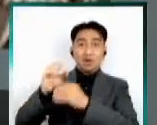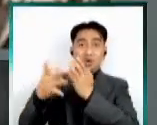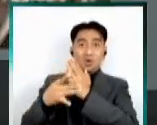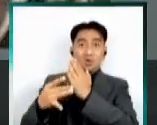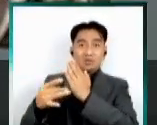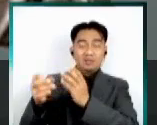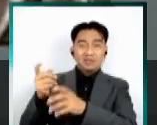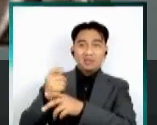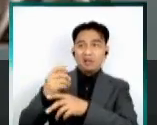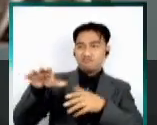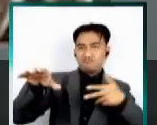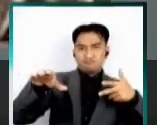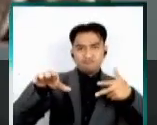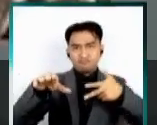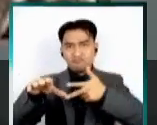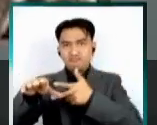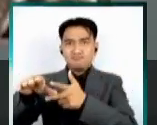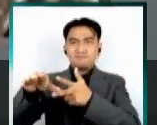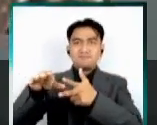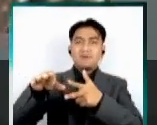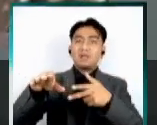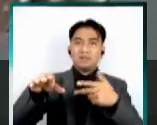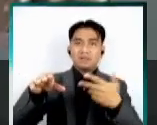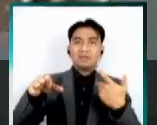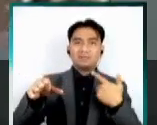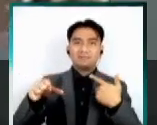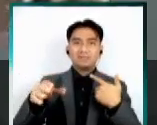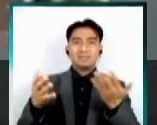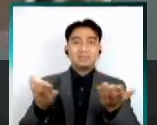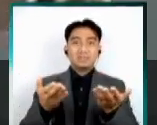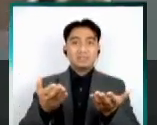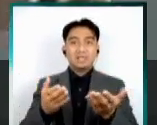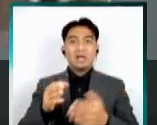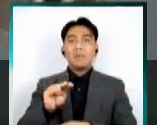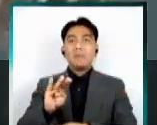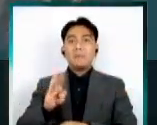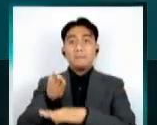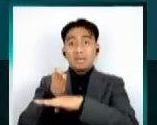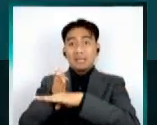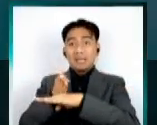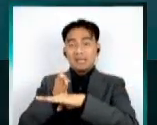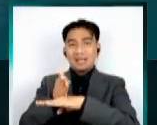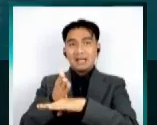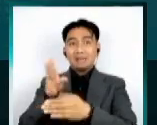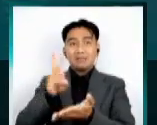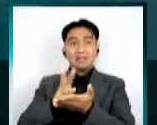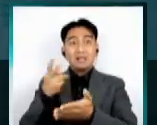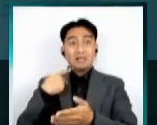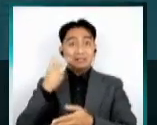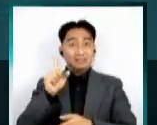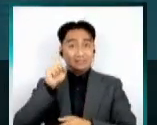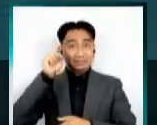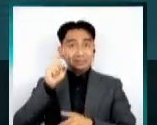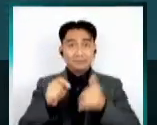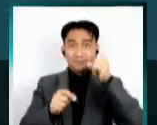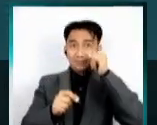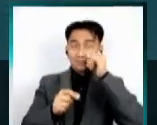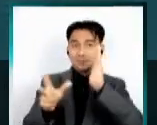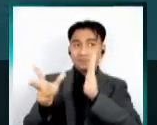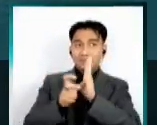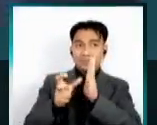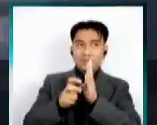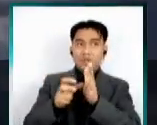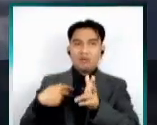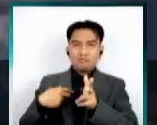oil tanker at motorsiklo ang isang kalsada sa Hermosa, Bataan. Makikitang sumemplang ang motorsiklo paglagpas ng oil